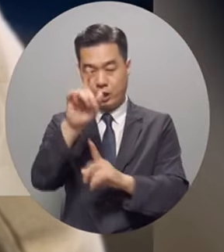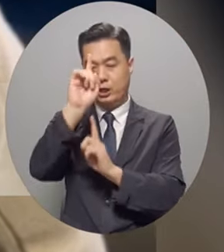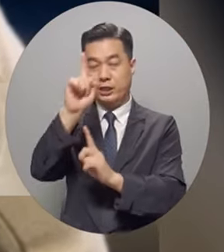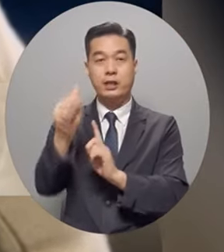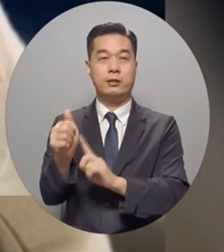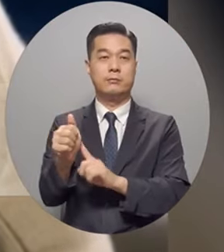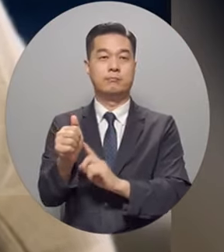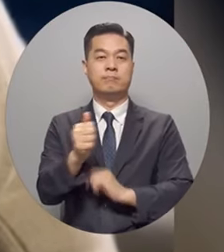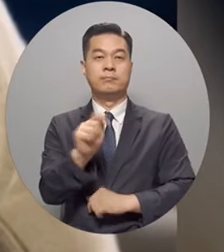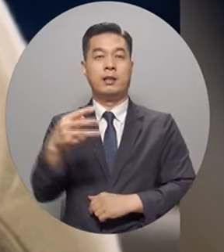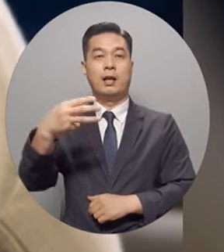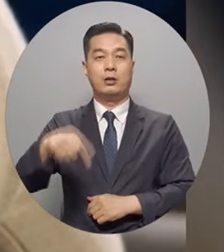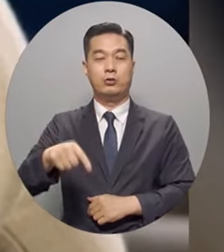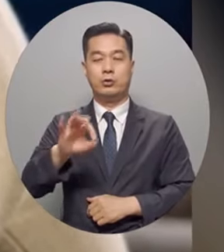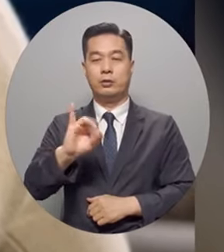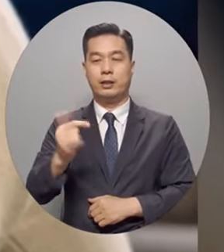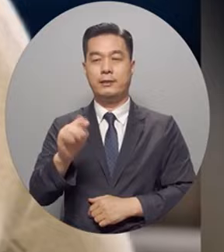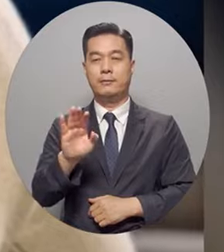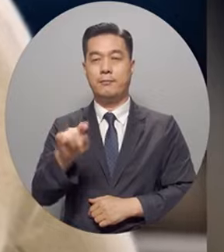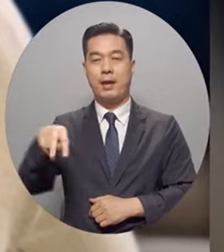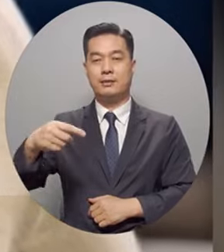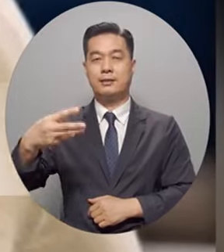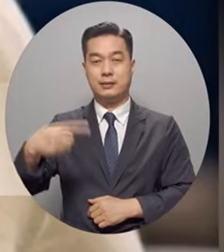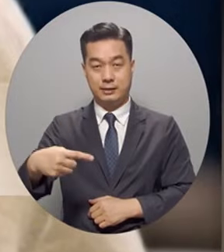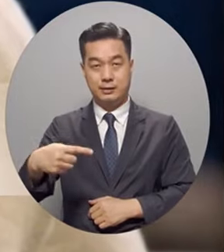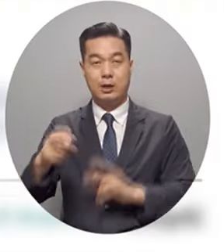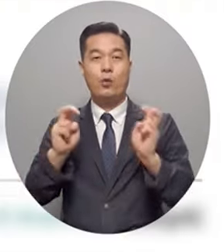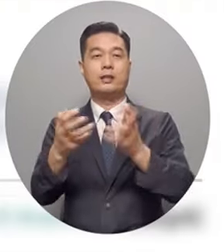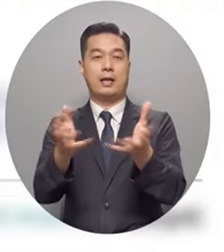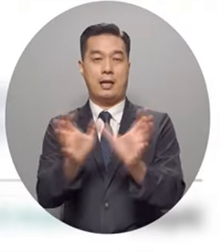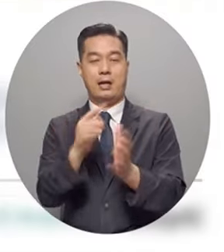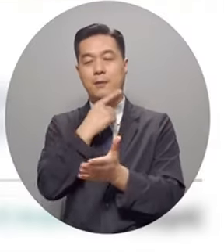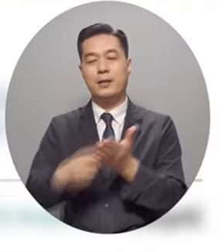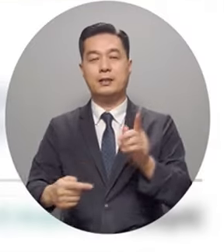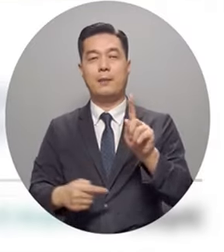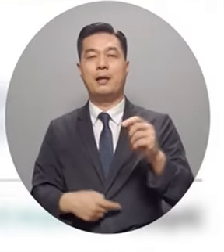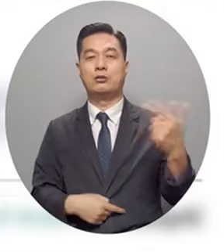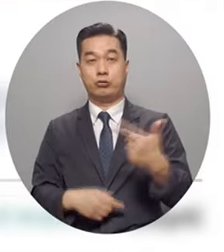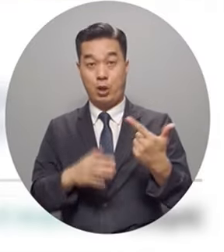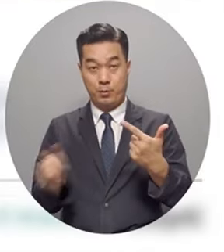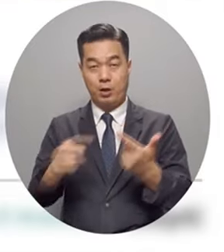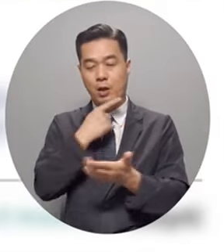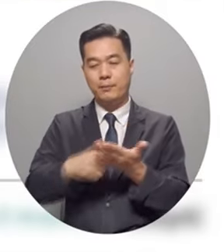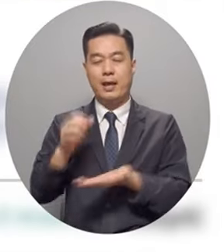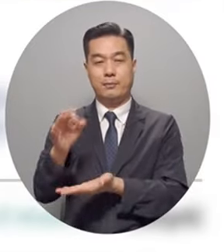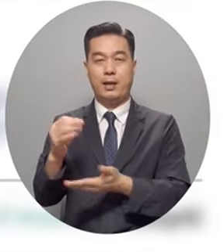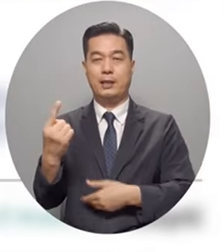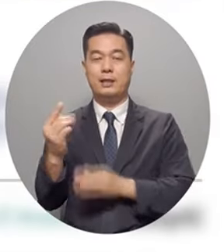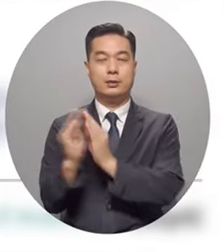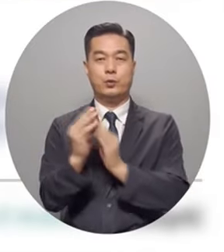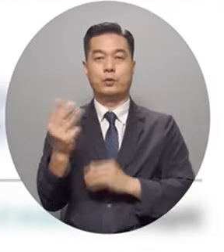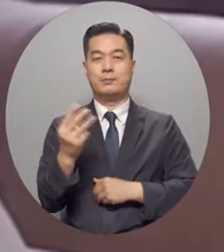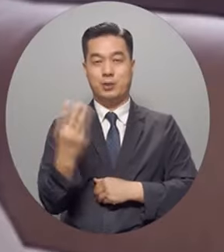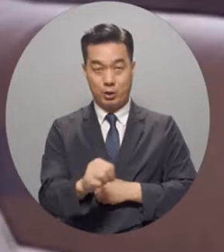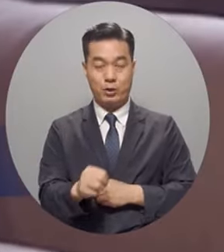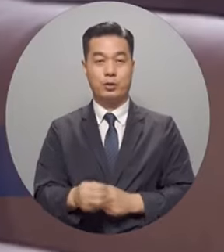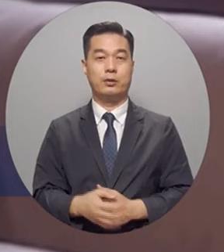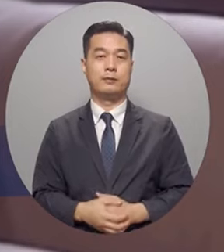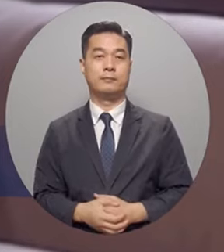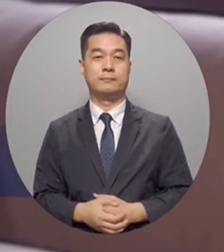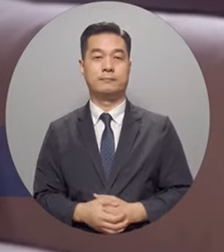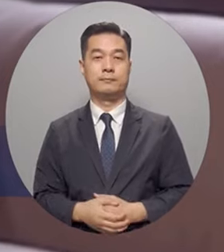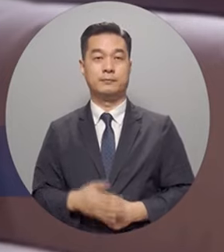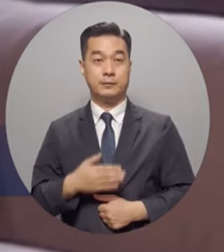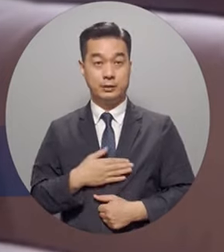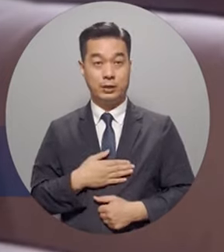사기혐의로 구속 기소됐습니다 피해자 16 6,000여명 피해금액 1조 3천여 원에 달했습니다 저희는 비트코인